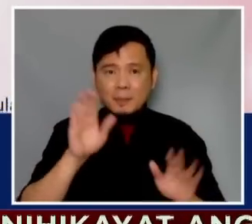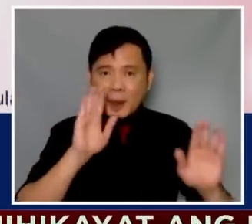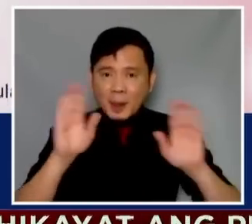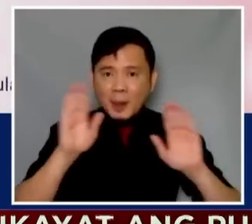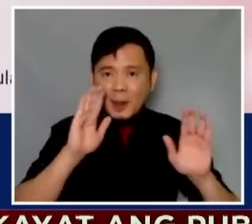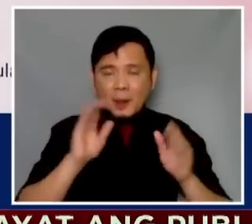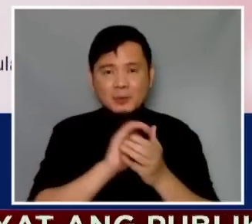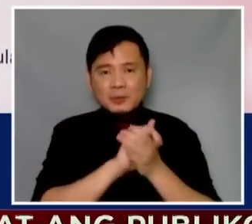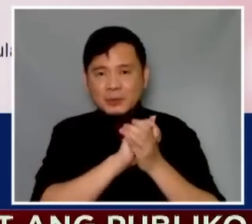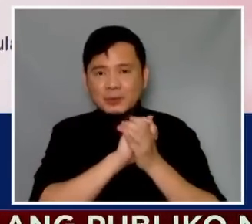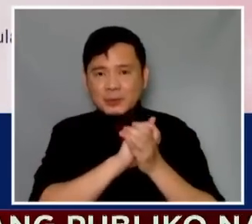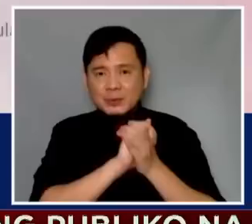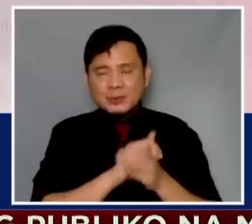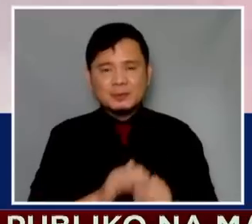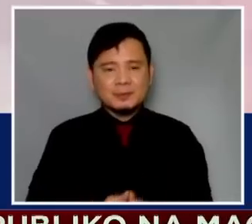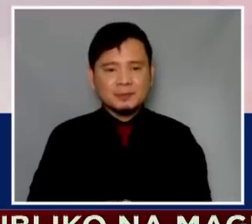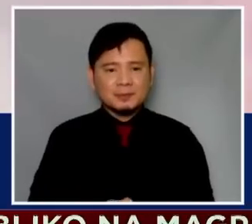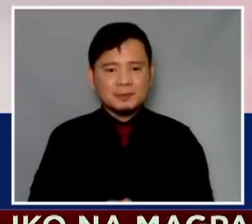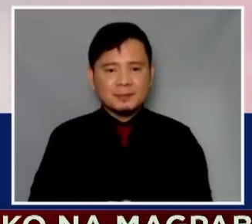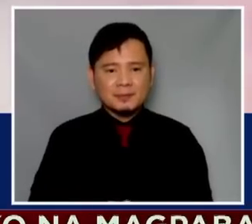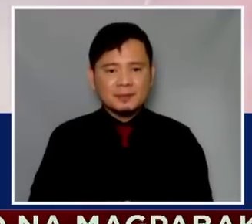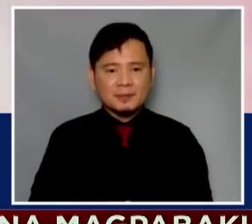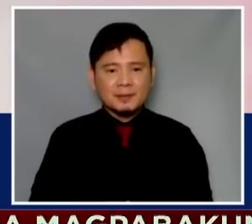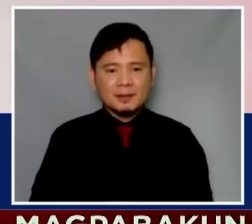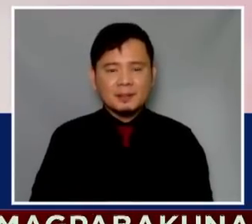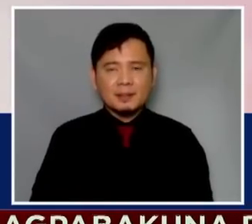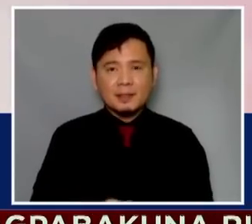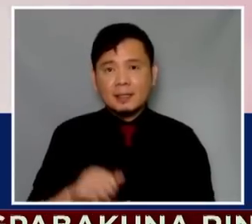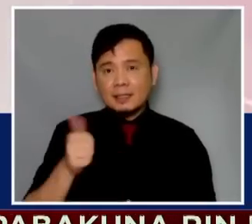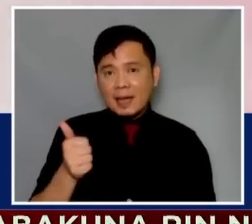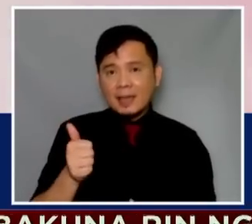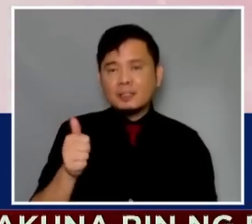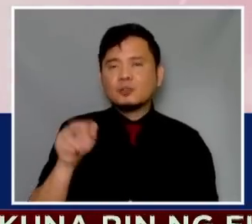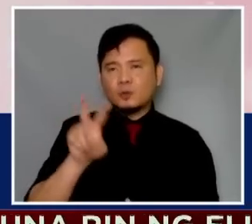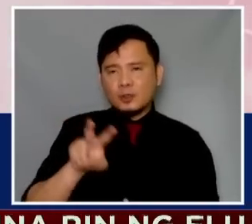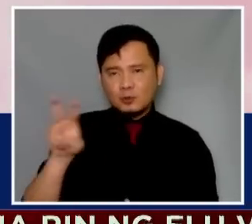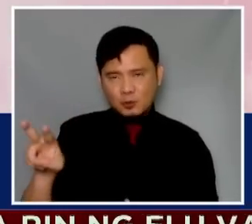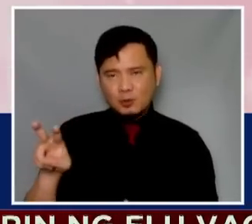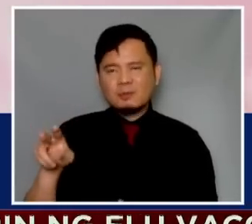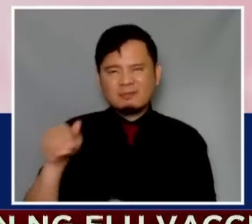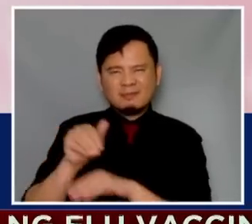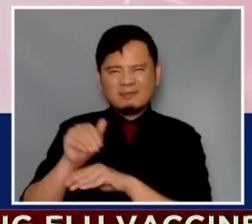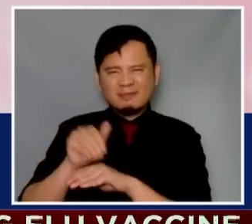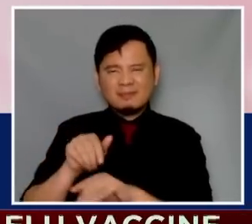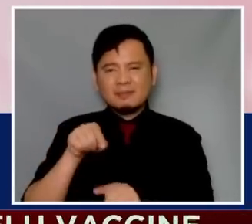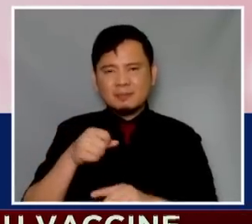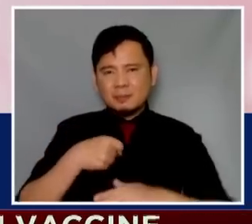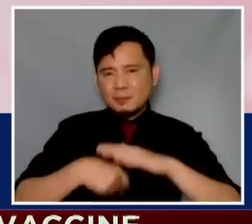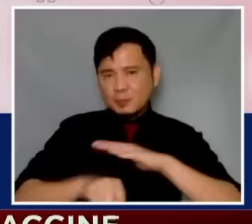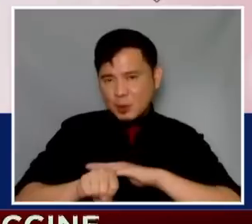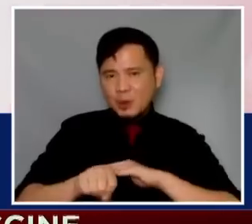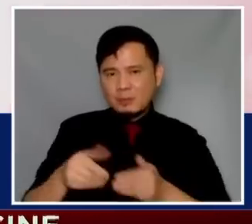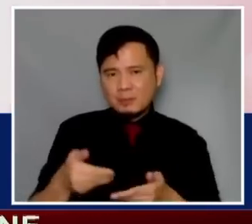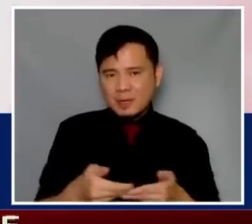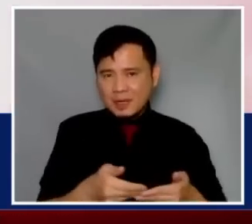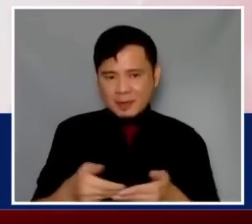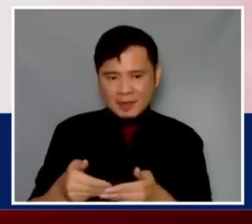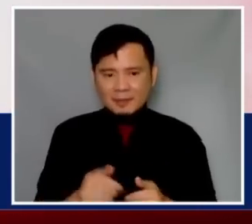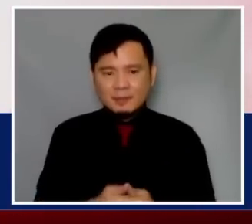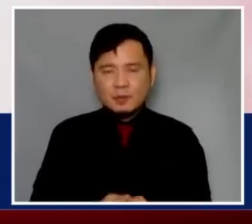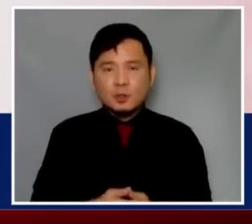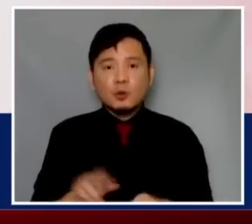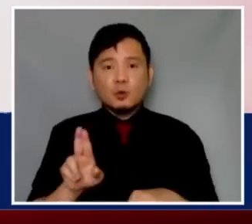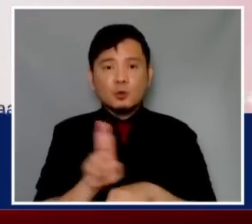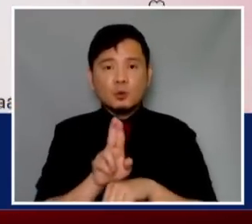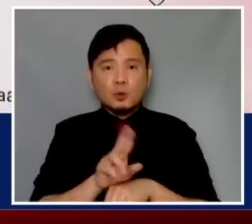Motherhood Unlocked. Eksaktong 10:22 p.m. kagabi nang ipinanganak ni Angeline si baby Silvio via cesarean